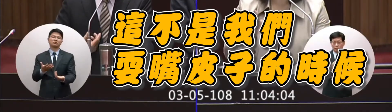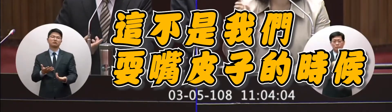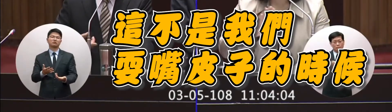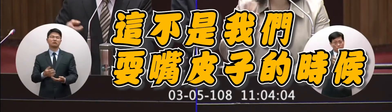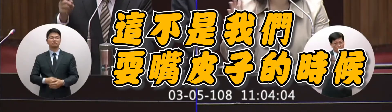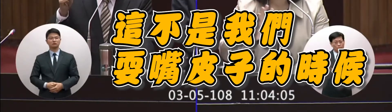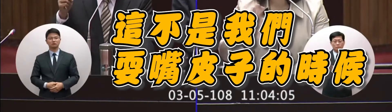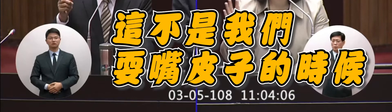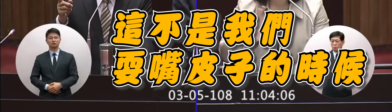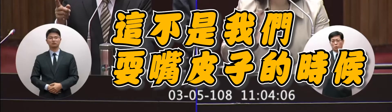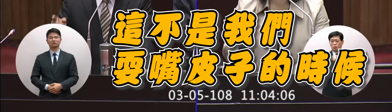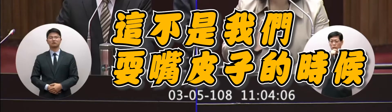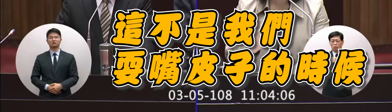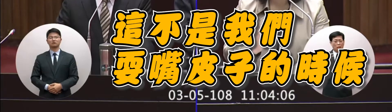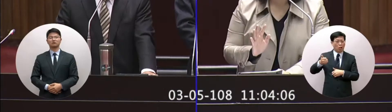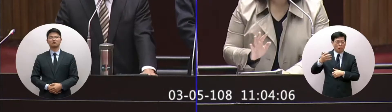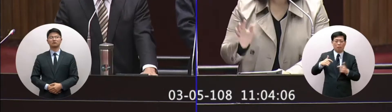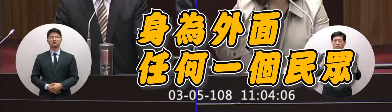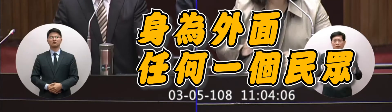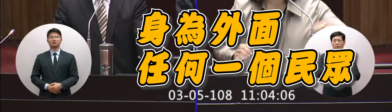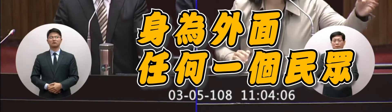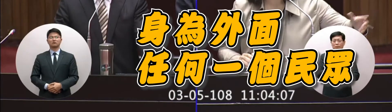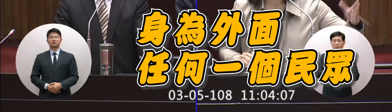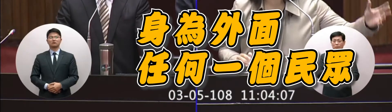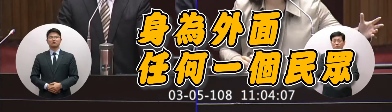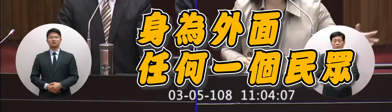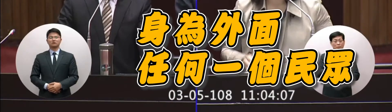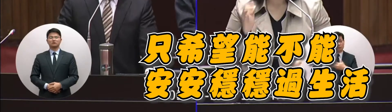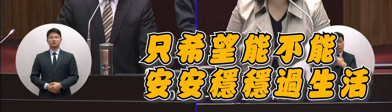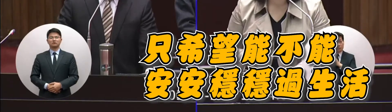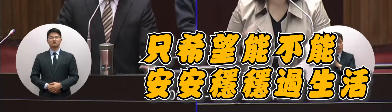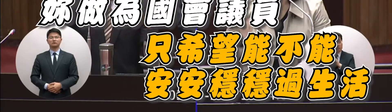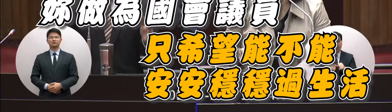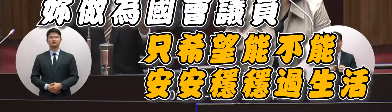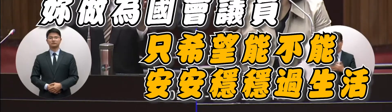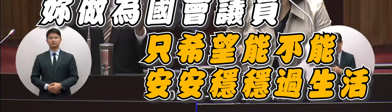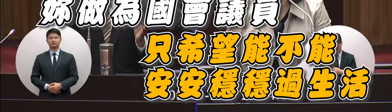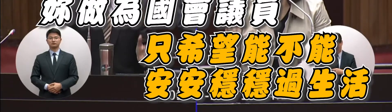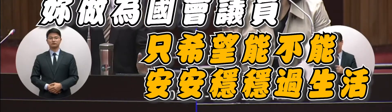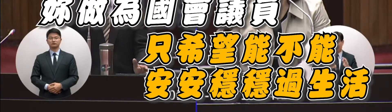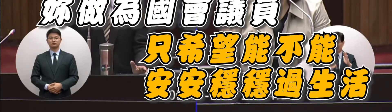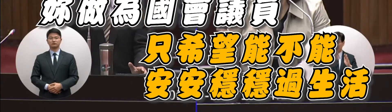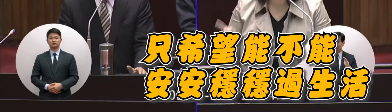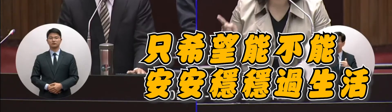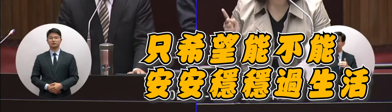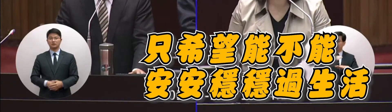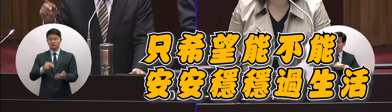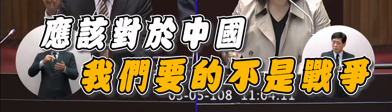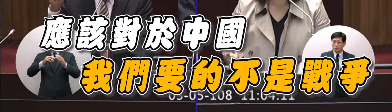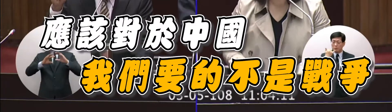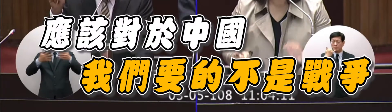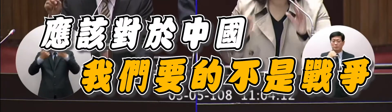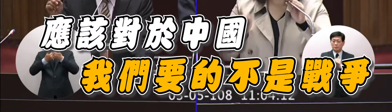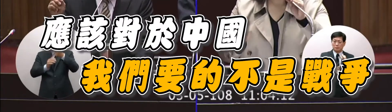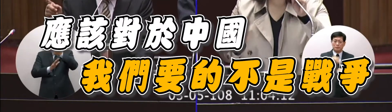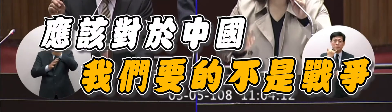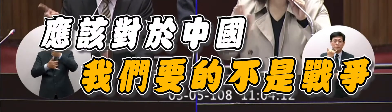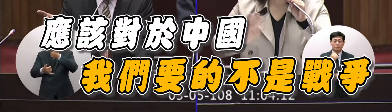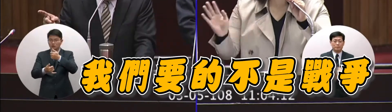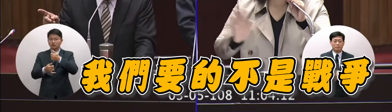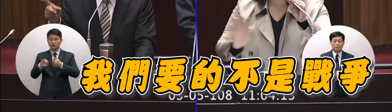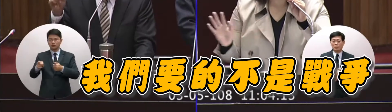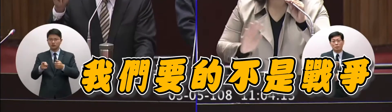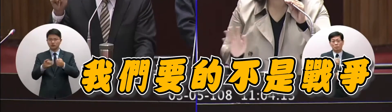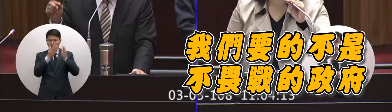院长，这里不是我们在耍嘴皮子的时候。身为外面的任何一个民众，只希望我们能安稳的过生活。 应该对 我们要的